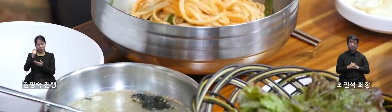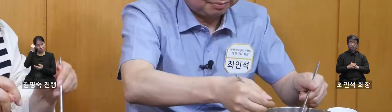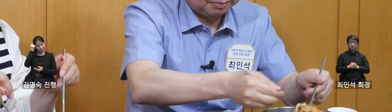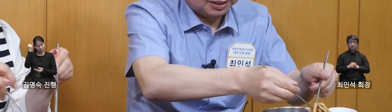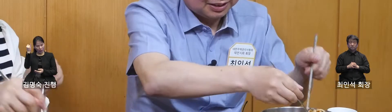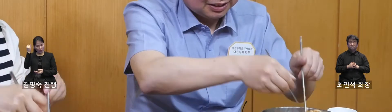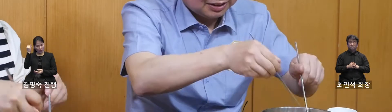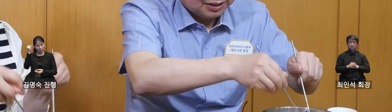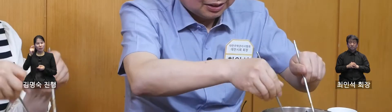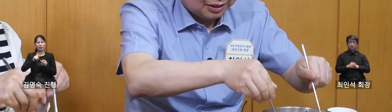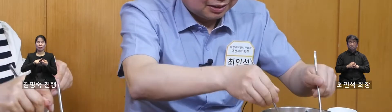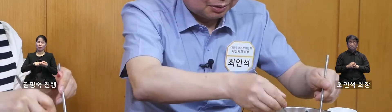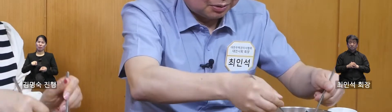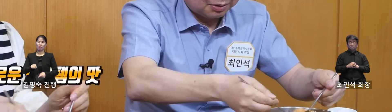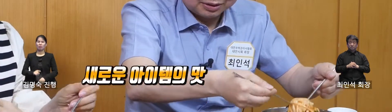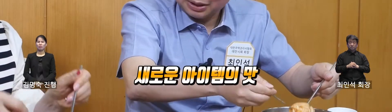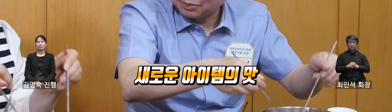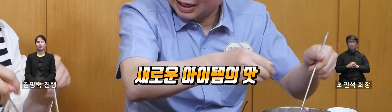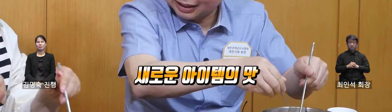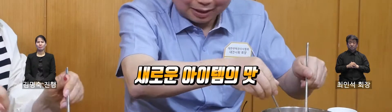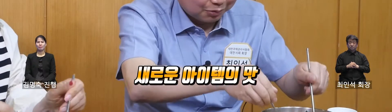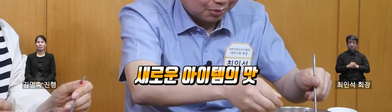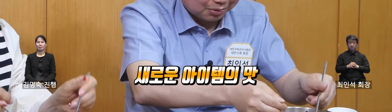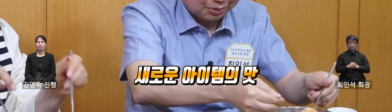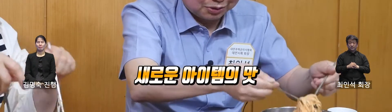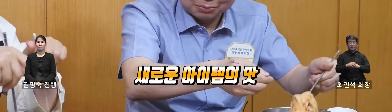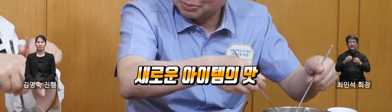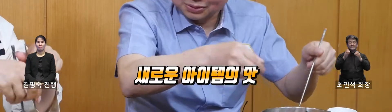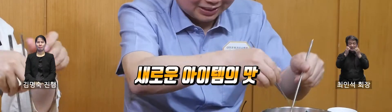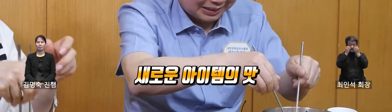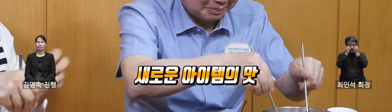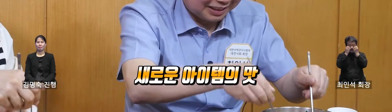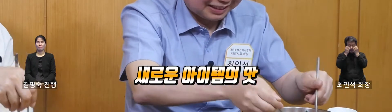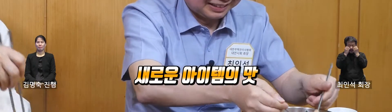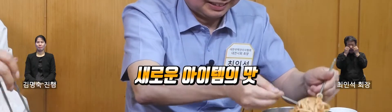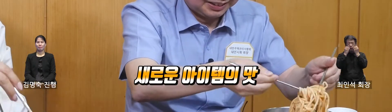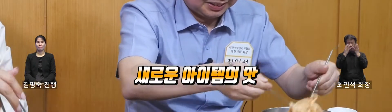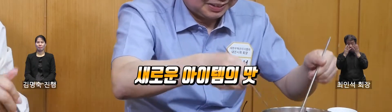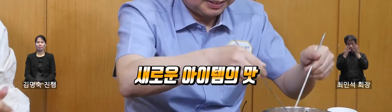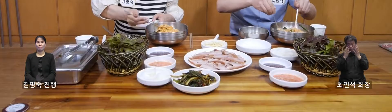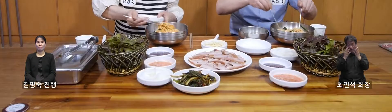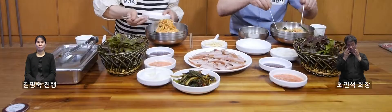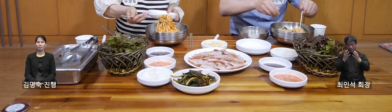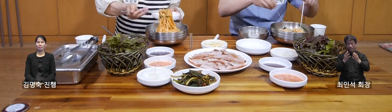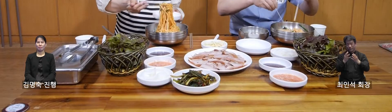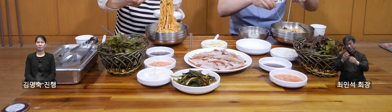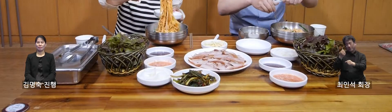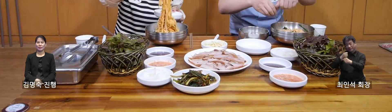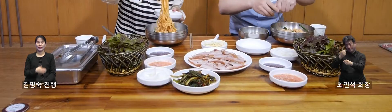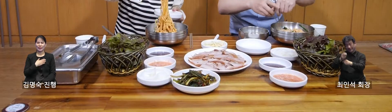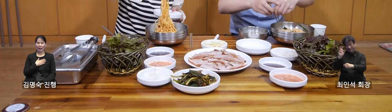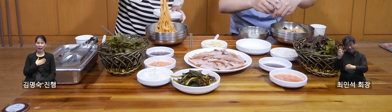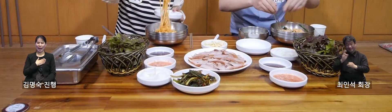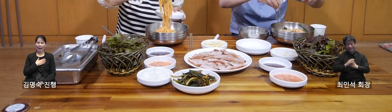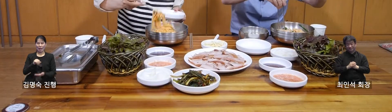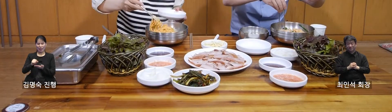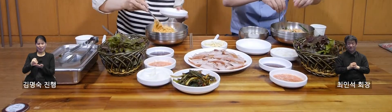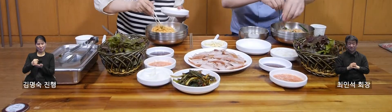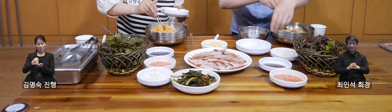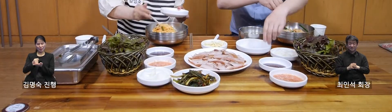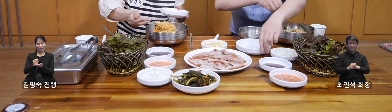해내셨을까? 또 새로운 아이템으로 승부 보는 것 같습니다. 자, 그래서 제가 요거를 네네.